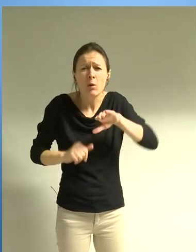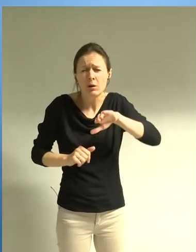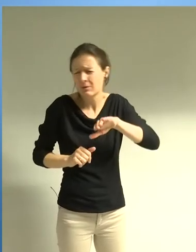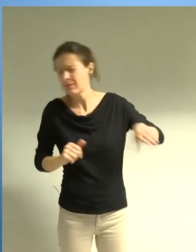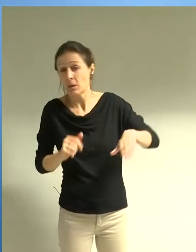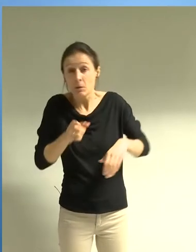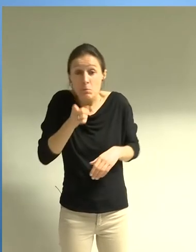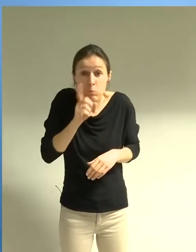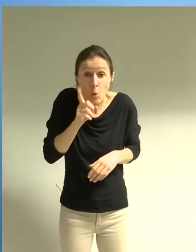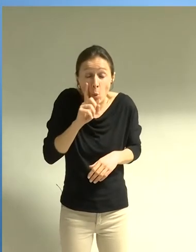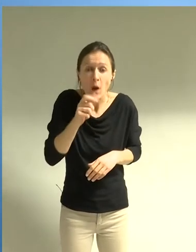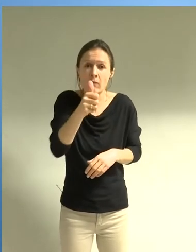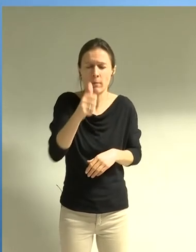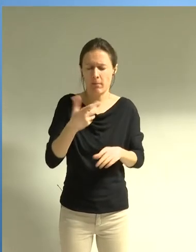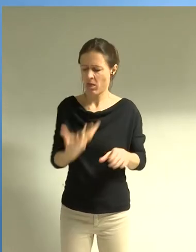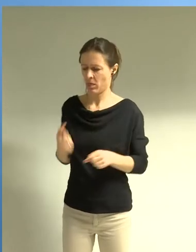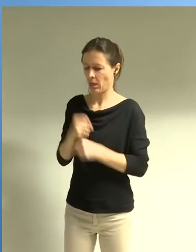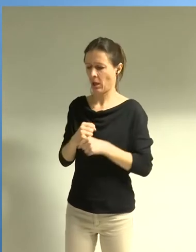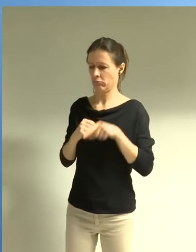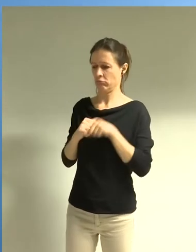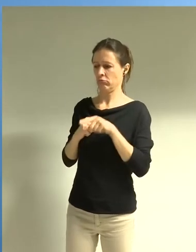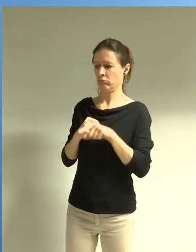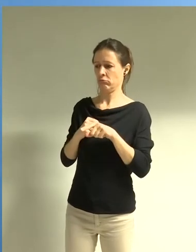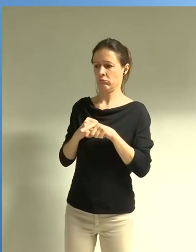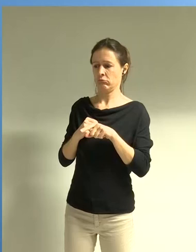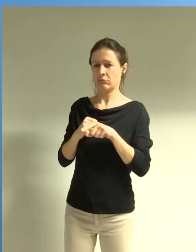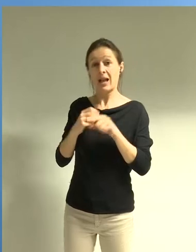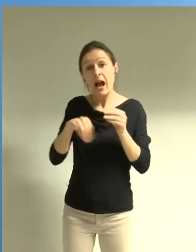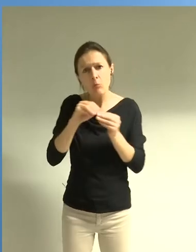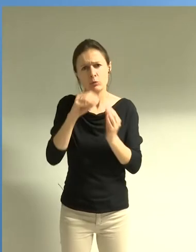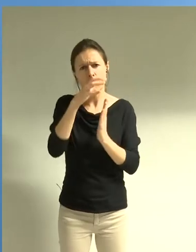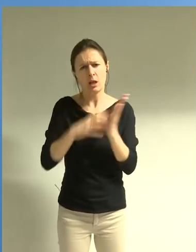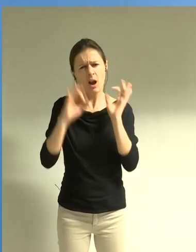seuls dans votre coin et qui n'est même pas écrite correctement